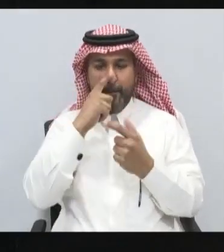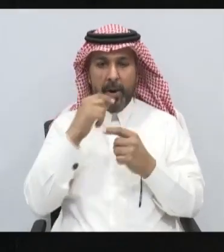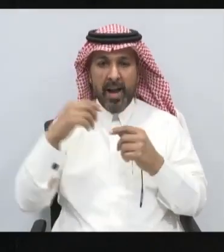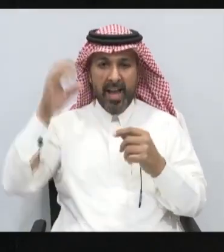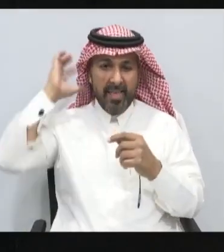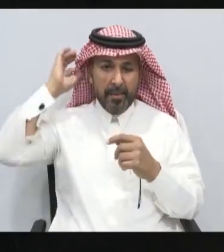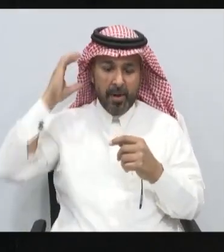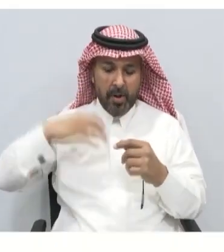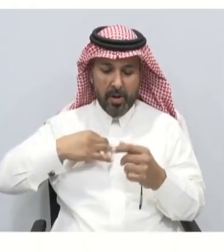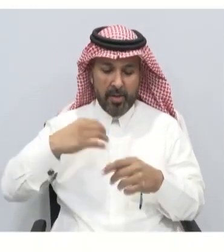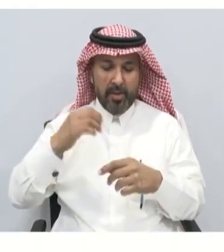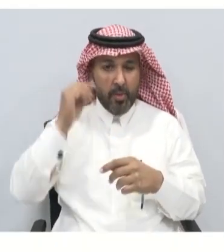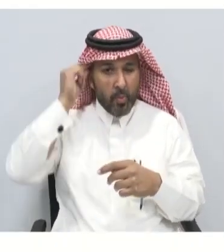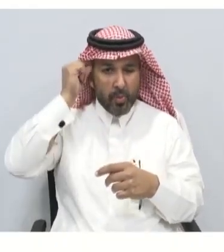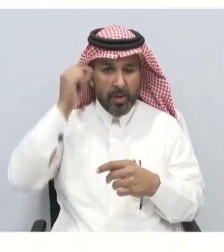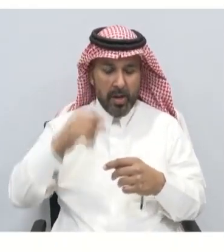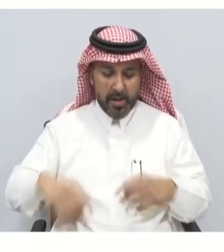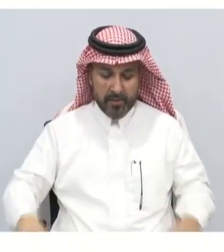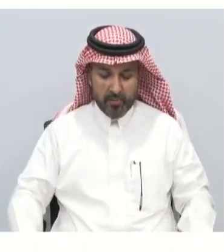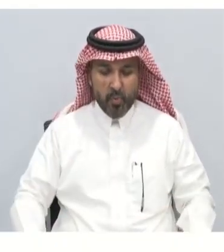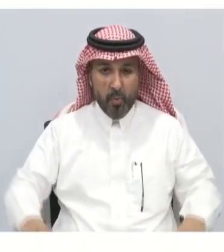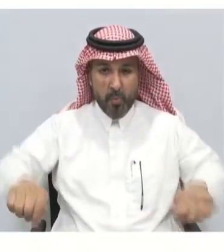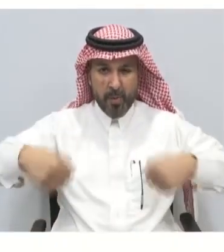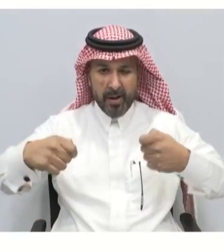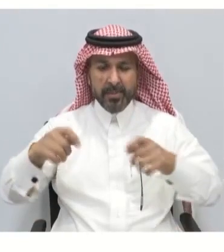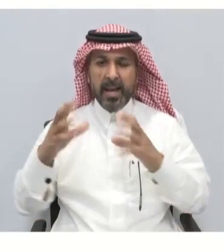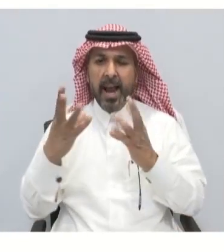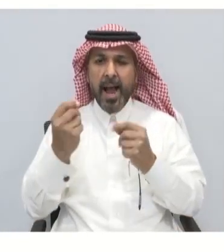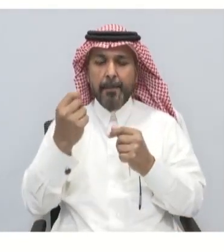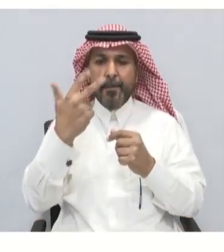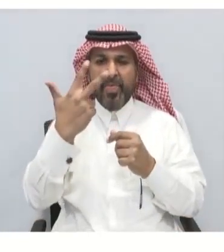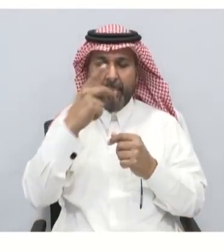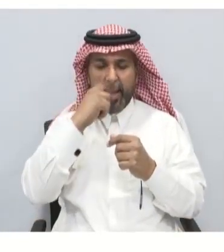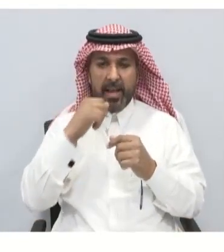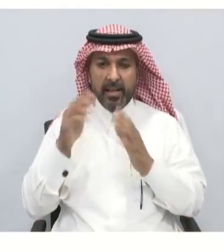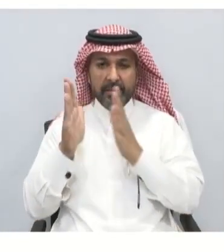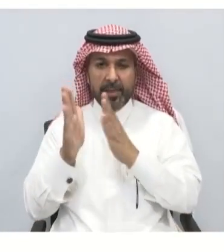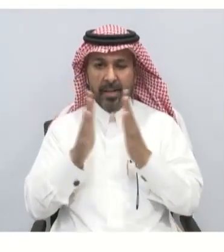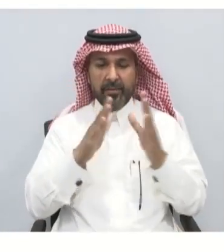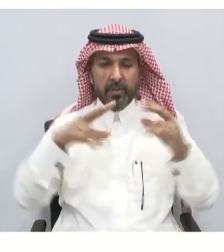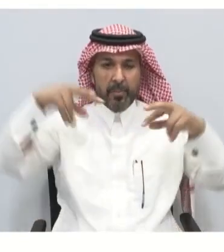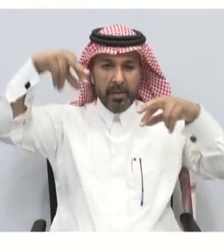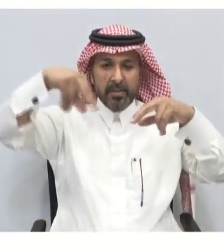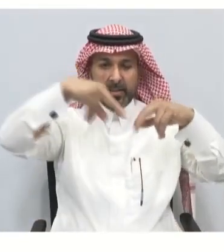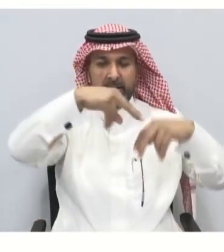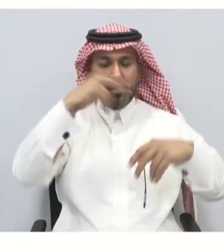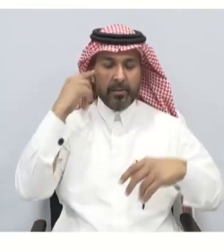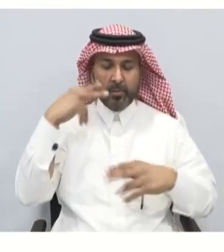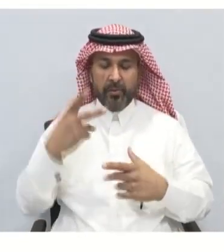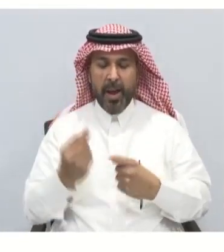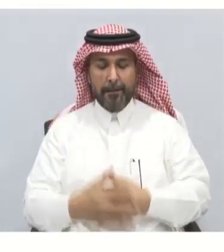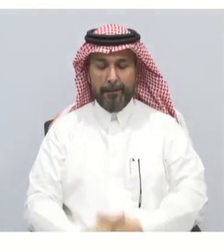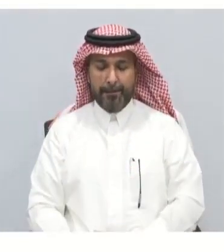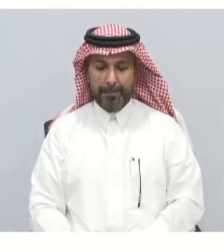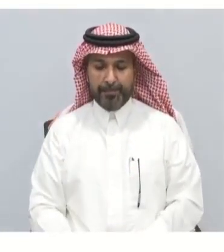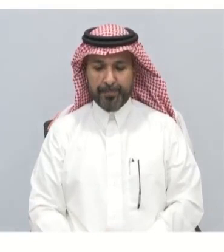الحبل الا بهذا العدد اول شيء نفهم كم اقل عدد ممكن من المشابك تحتاج مها لتثبيت ثمان قطع من